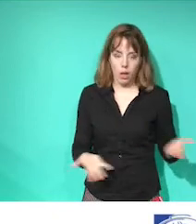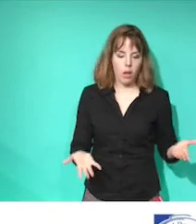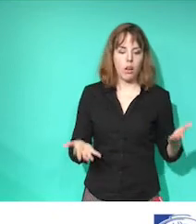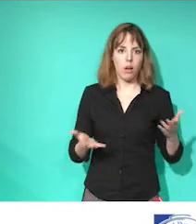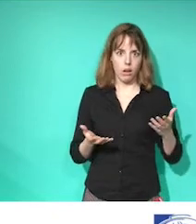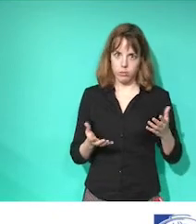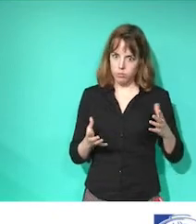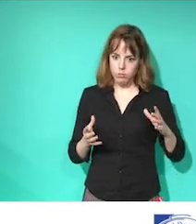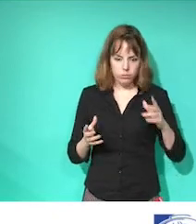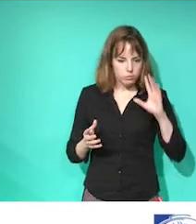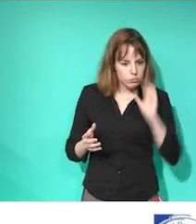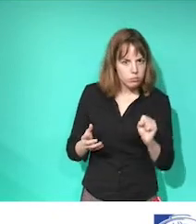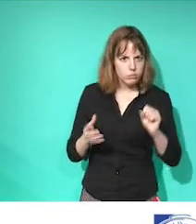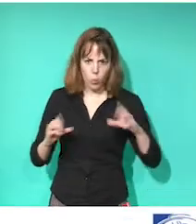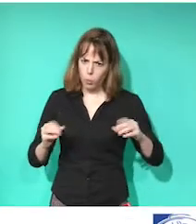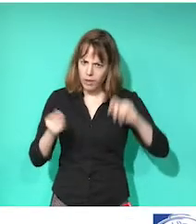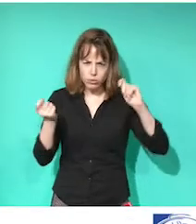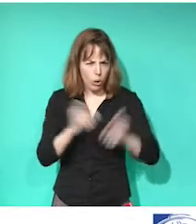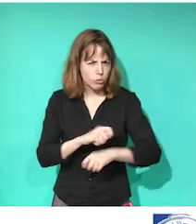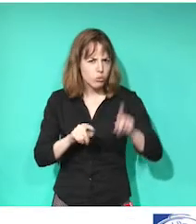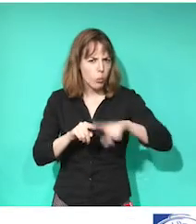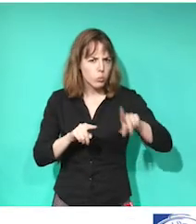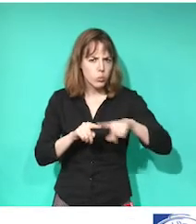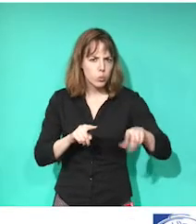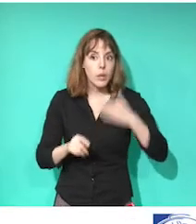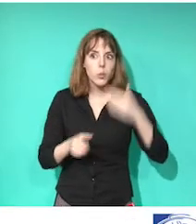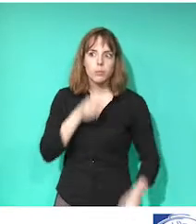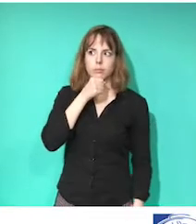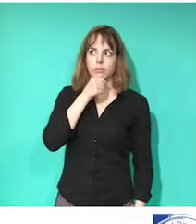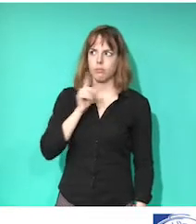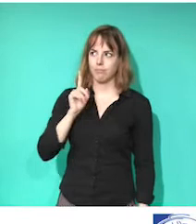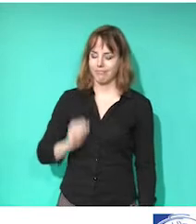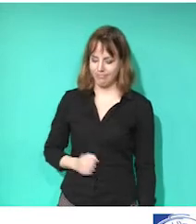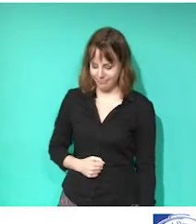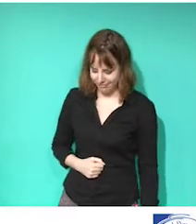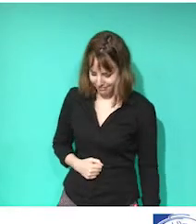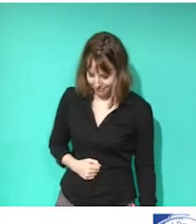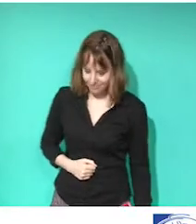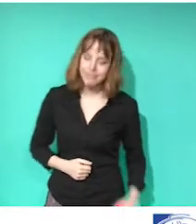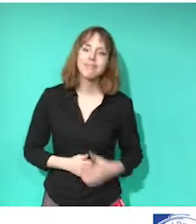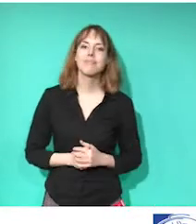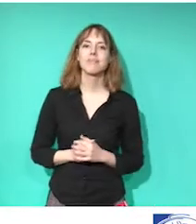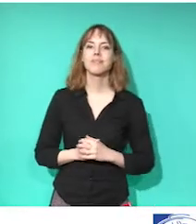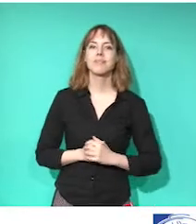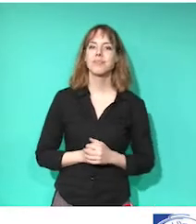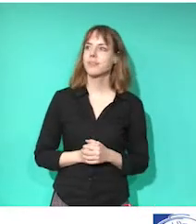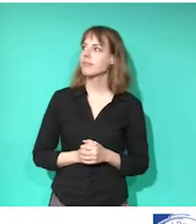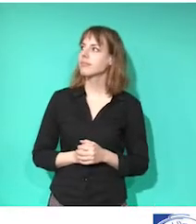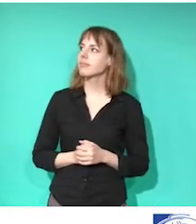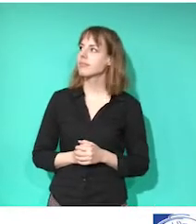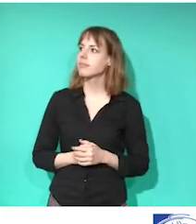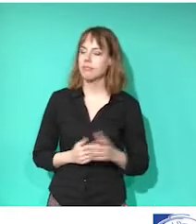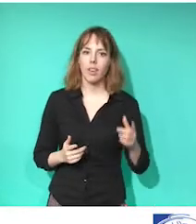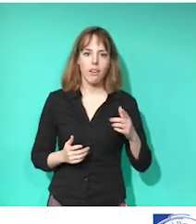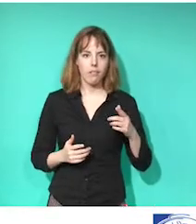a déjà des impacts concrets? Le micro, c'est mieux. Voilà, après, maintenant, si tu parles fort. Ah oui, c'est vrai, toi,